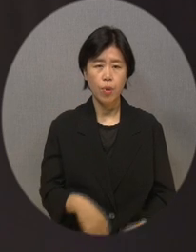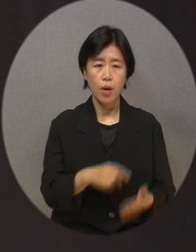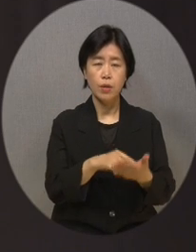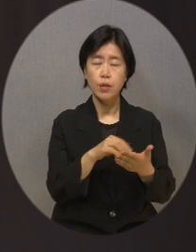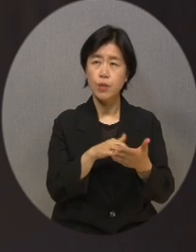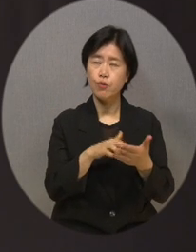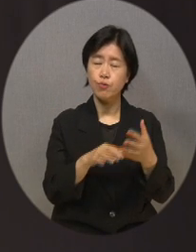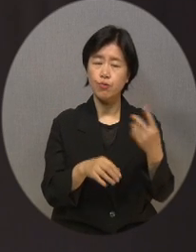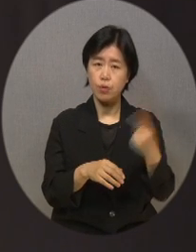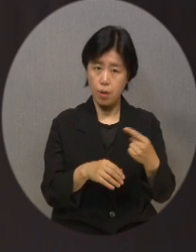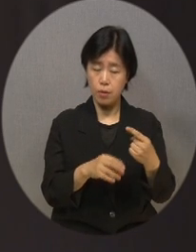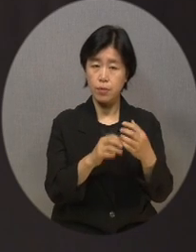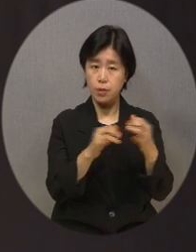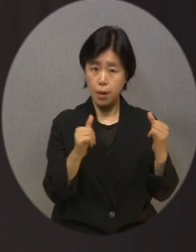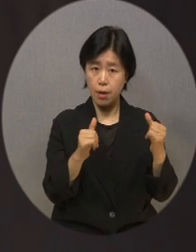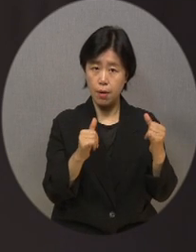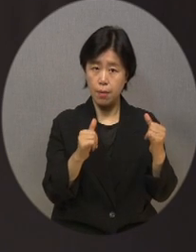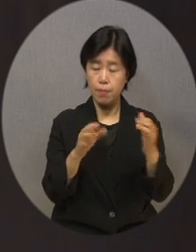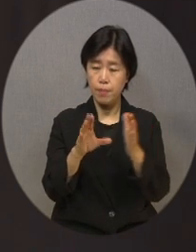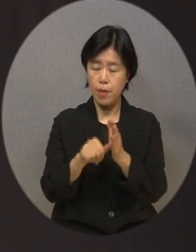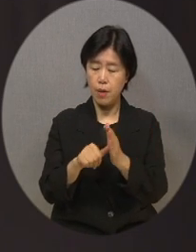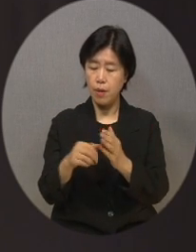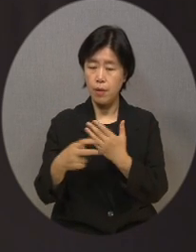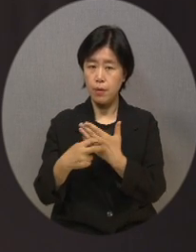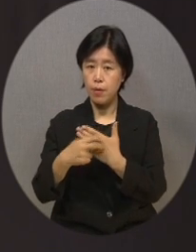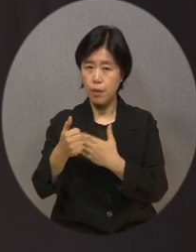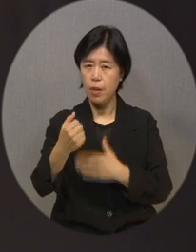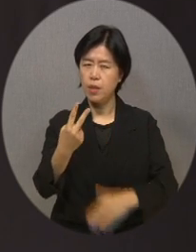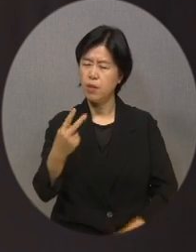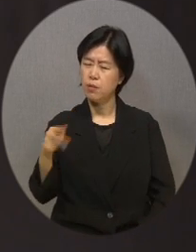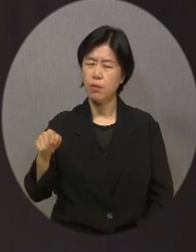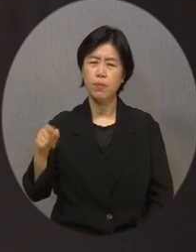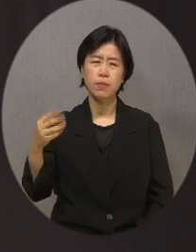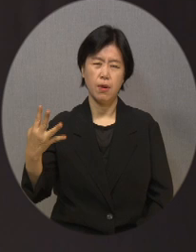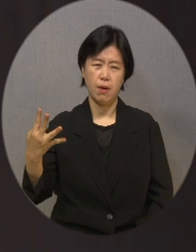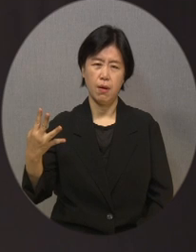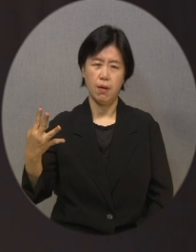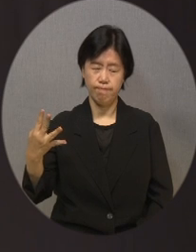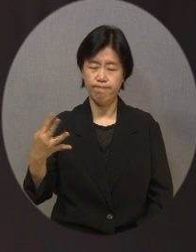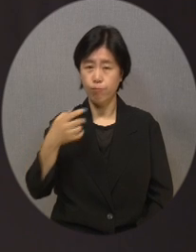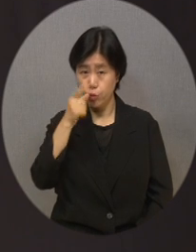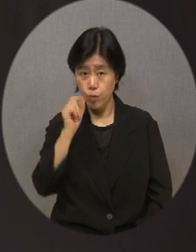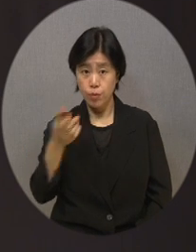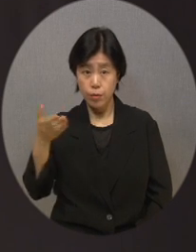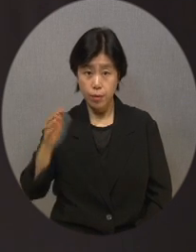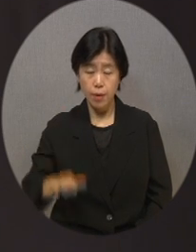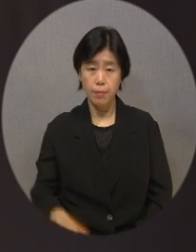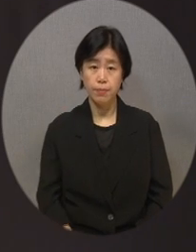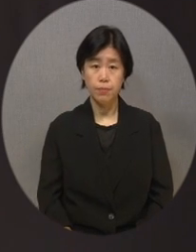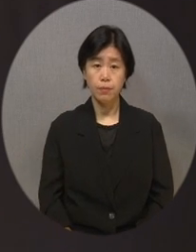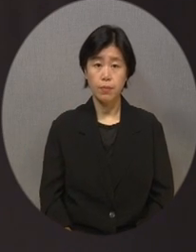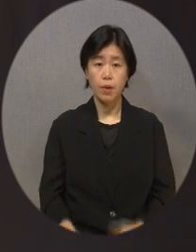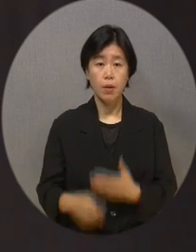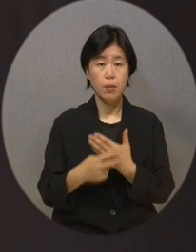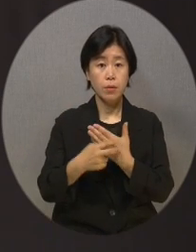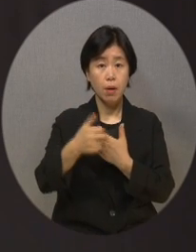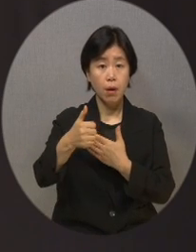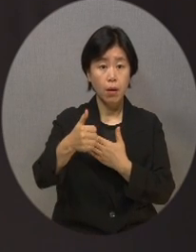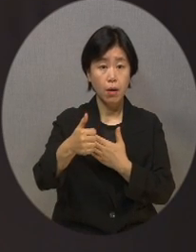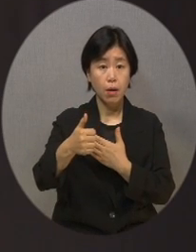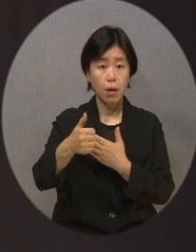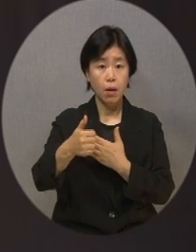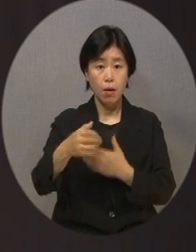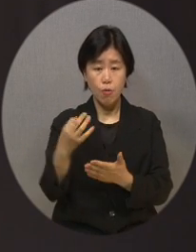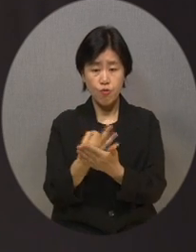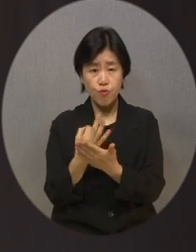그런데 그것에 비해서 이 의사분들이 갖는 이 수익을 놓고 봤을 때는 거의 세계 최고 수준이라고 볼